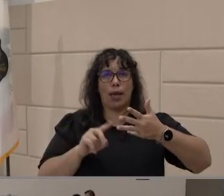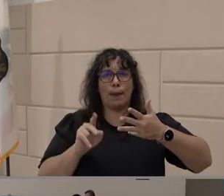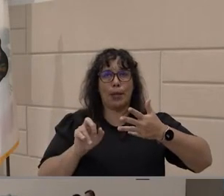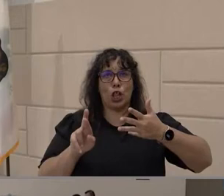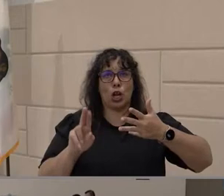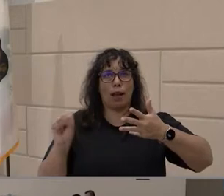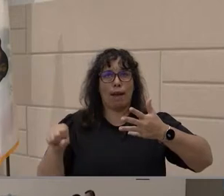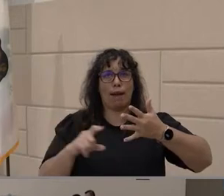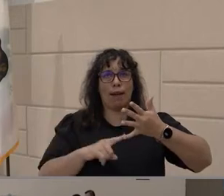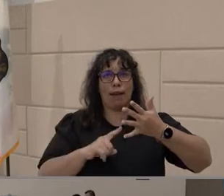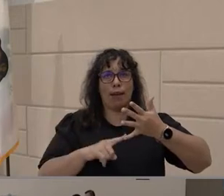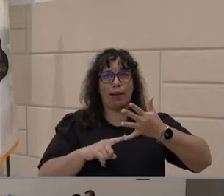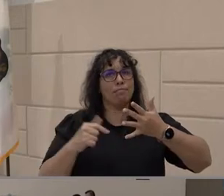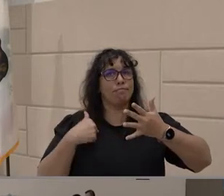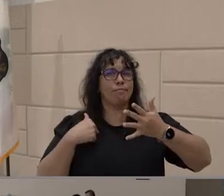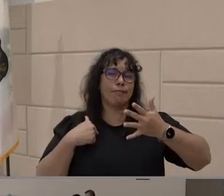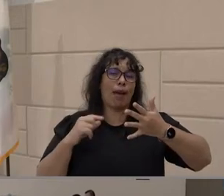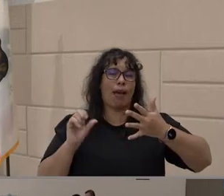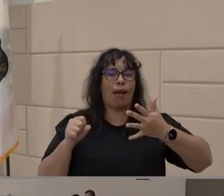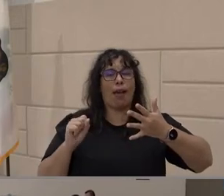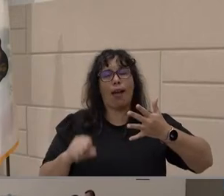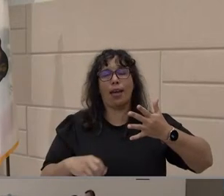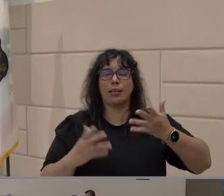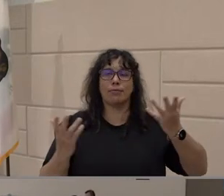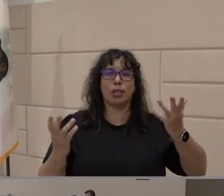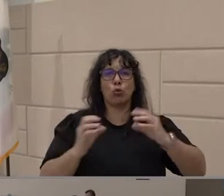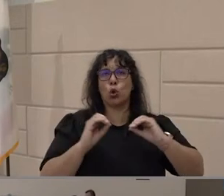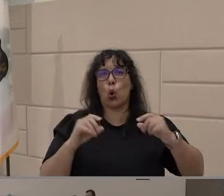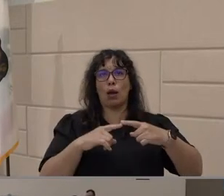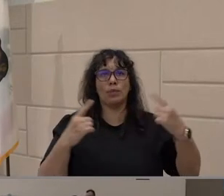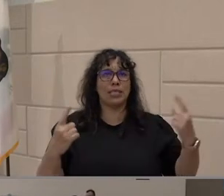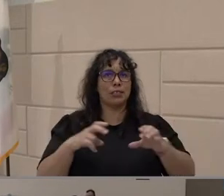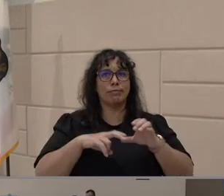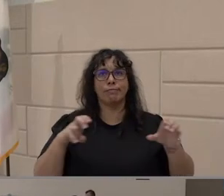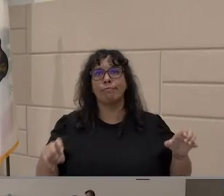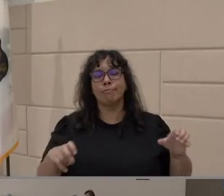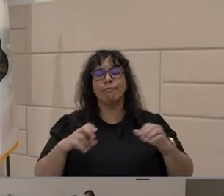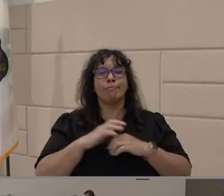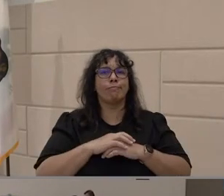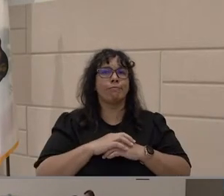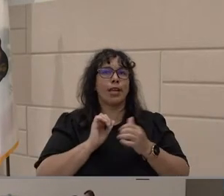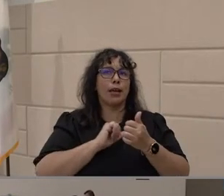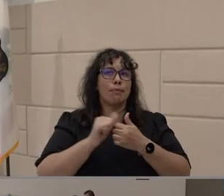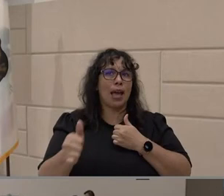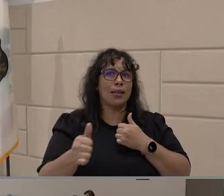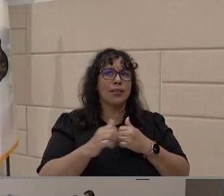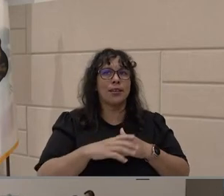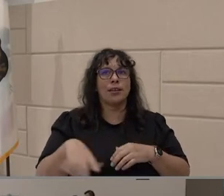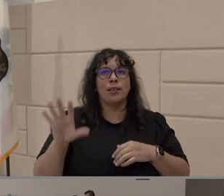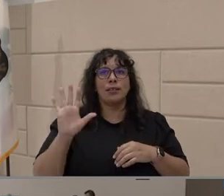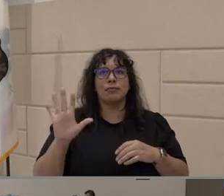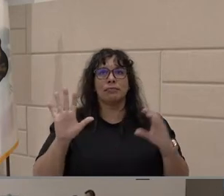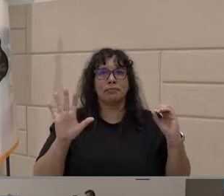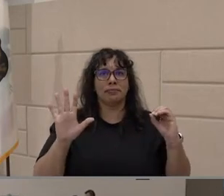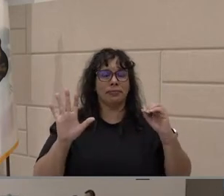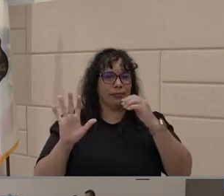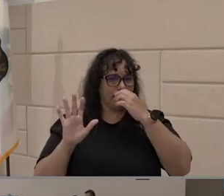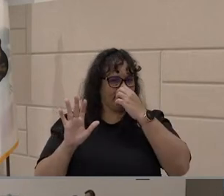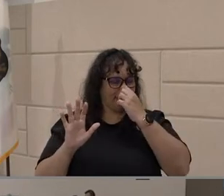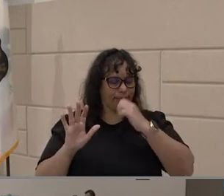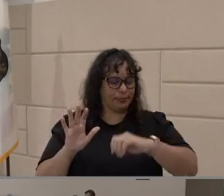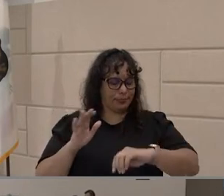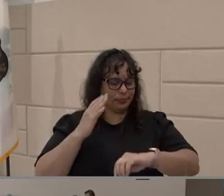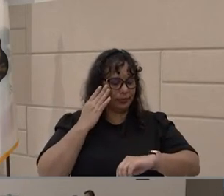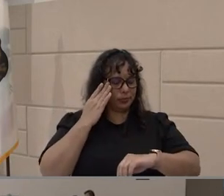control ទុកមើល control ខ្ញុំ control ដែរអត់មានអ្នកណាចំតោះអ្វីទេដូច្នេះមានការ